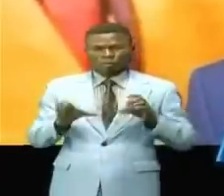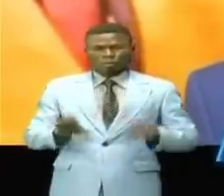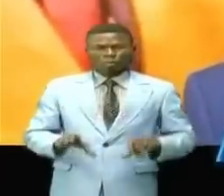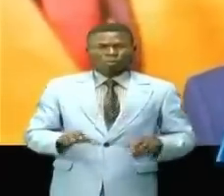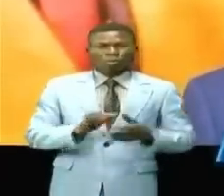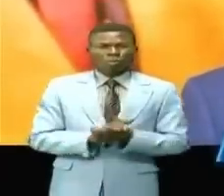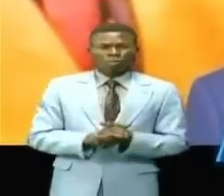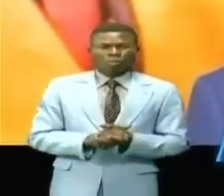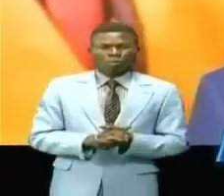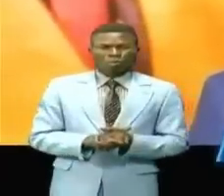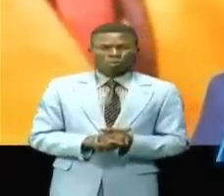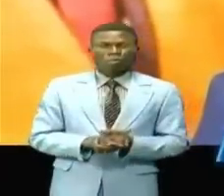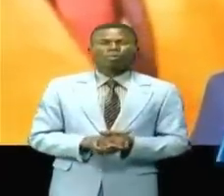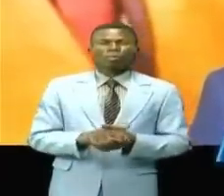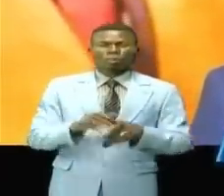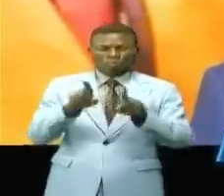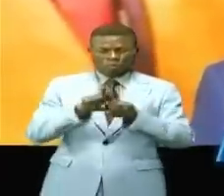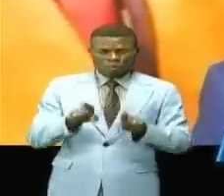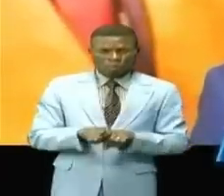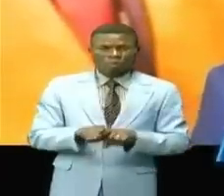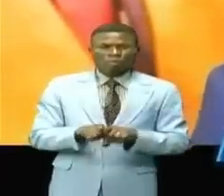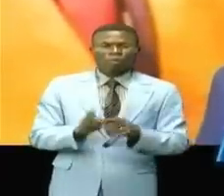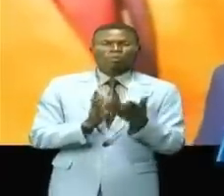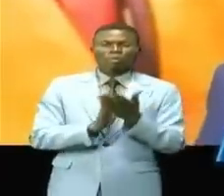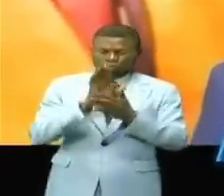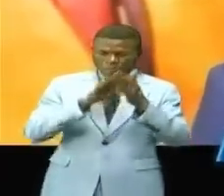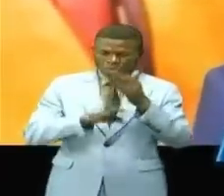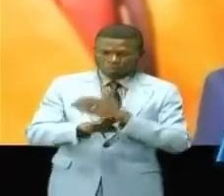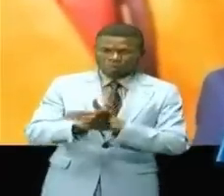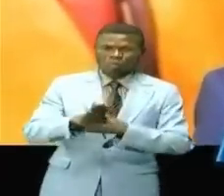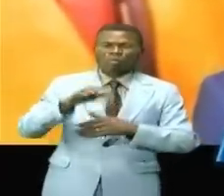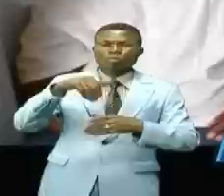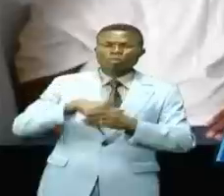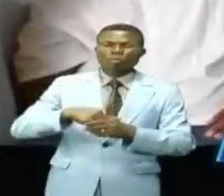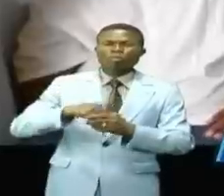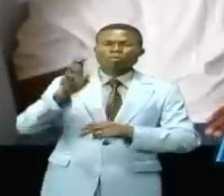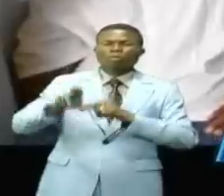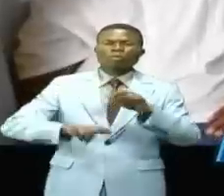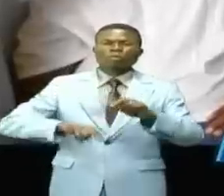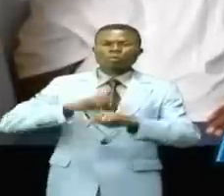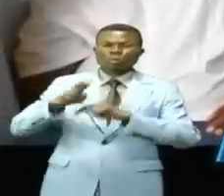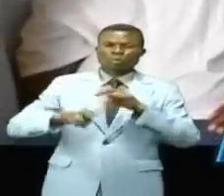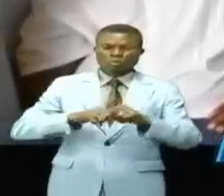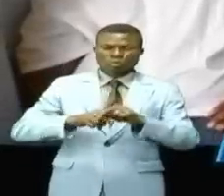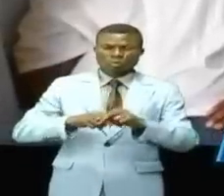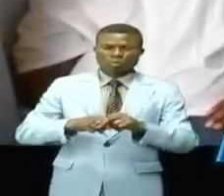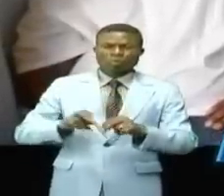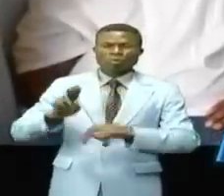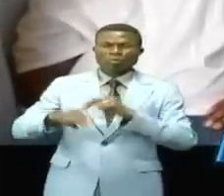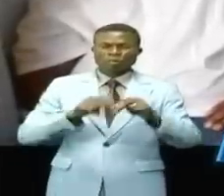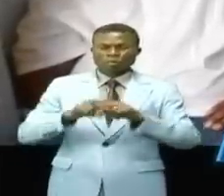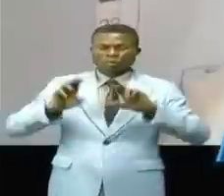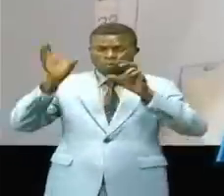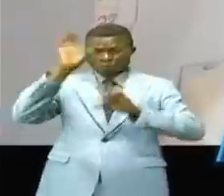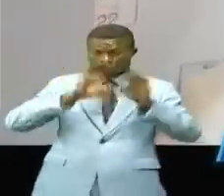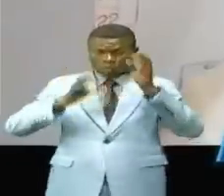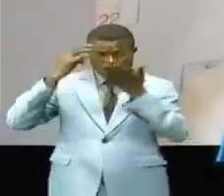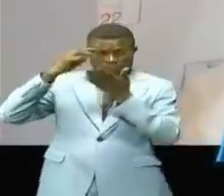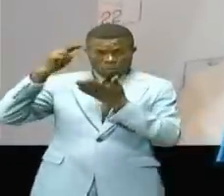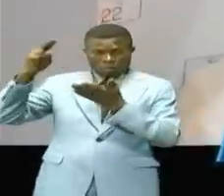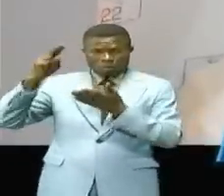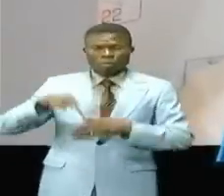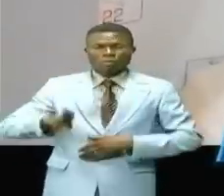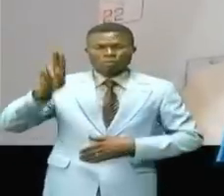de libre-échange, mais par rapport aussi à l'intégration au niveau. Les coordonnateurs scientifiques de cette structure technique de